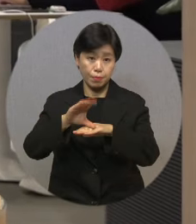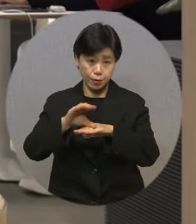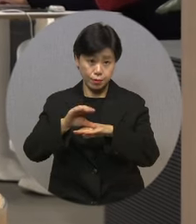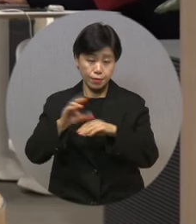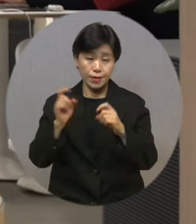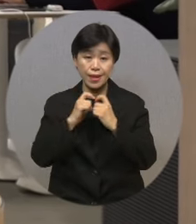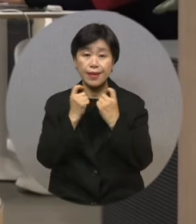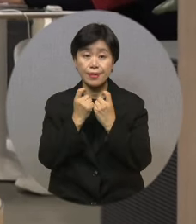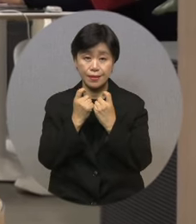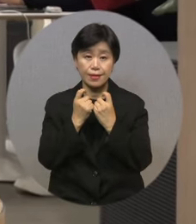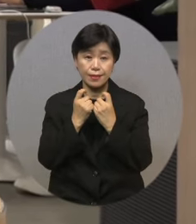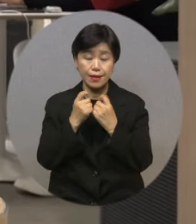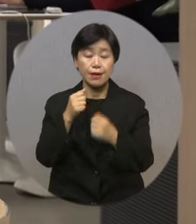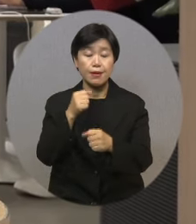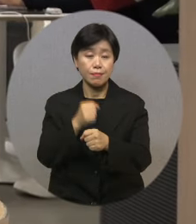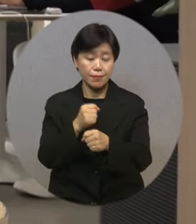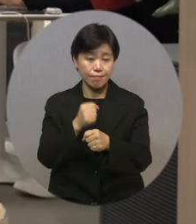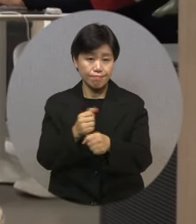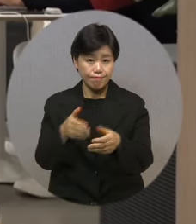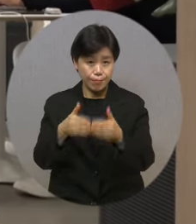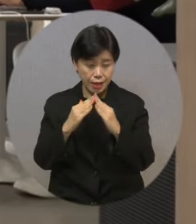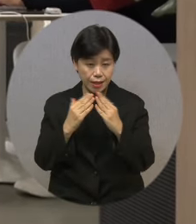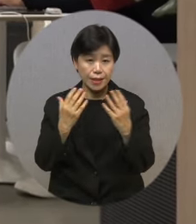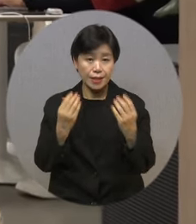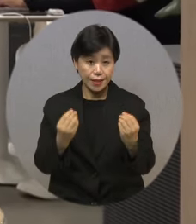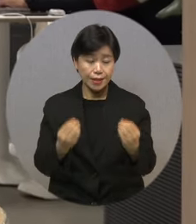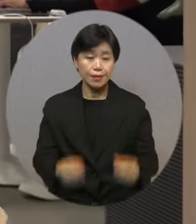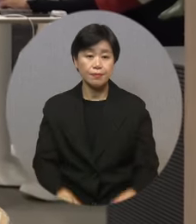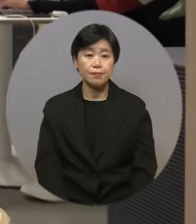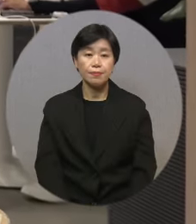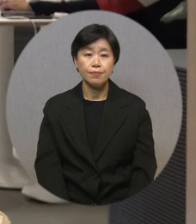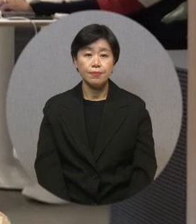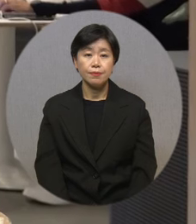개인 채널을 하나 만들어서